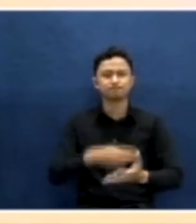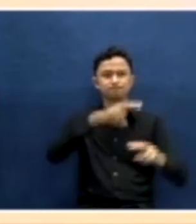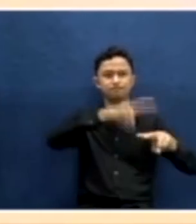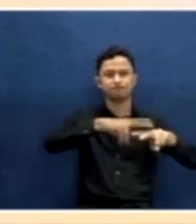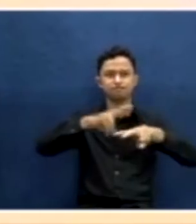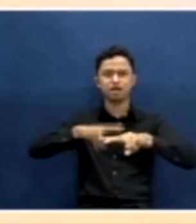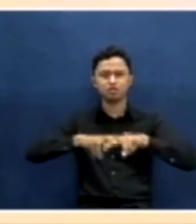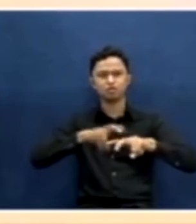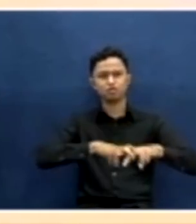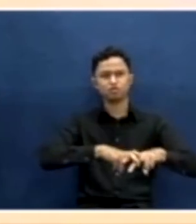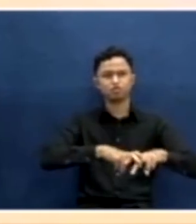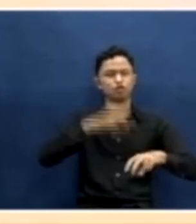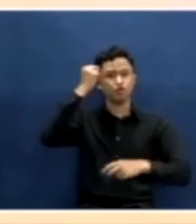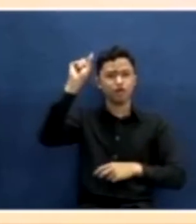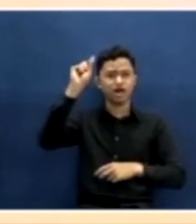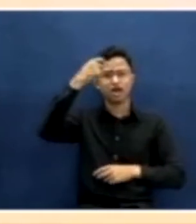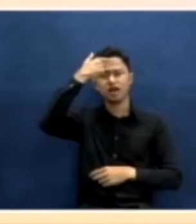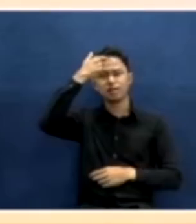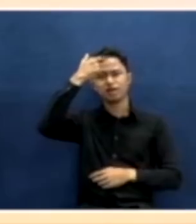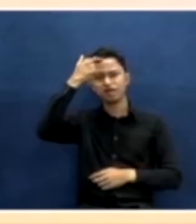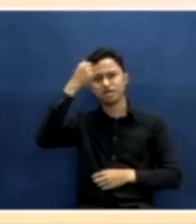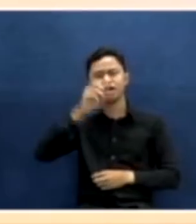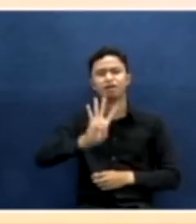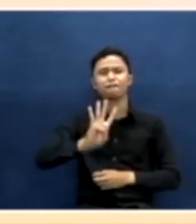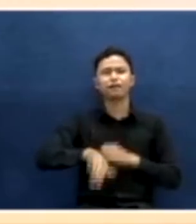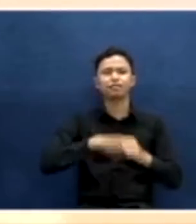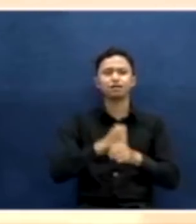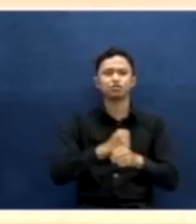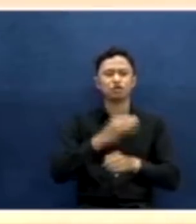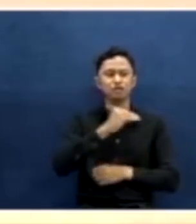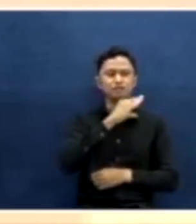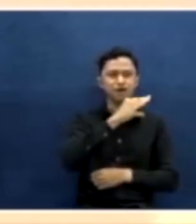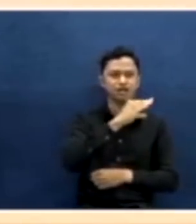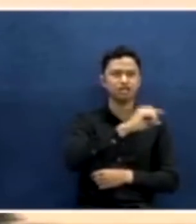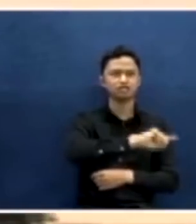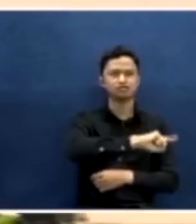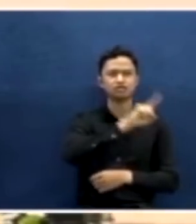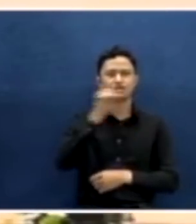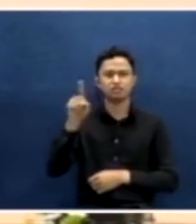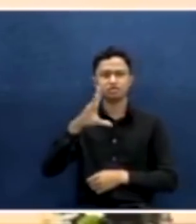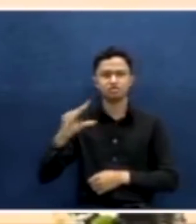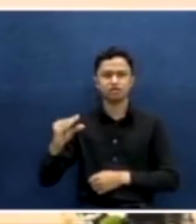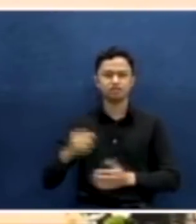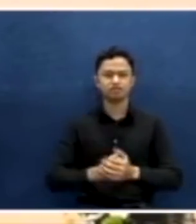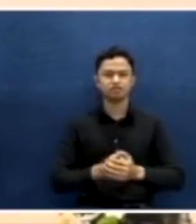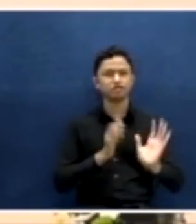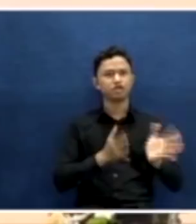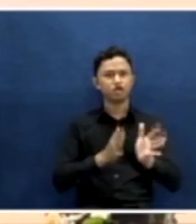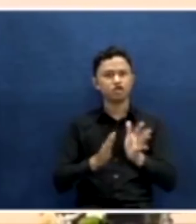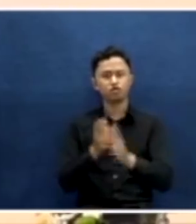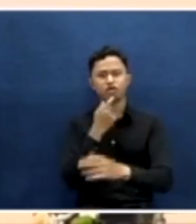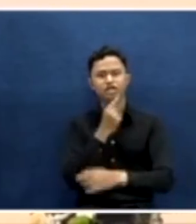dengan berbagai macam teori dipelajari sampai 4 tahun pagi sampai kemudian sore membicarakan